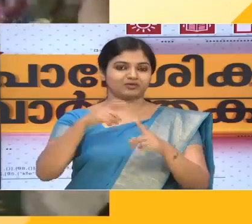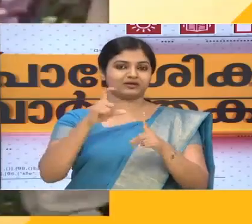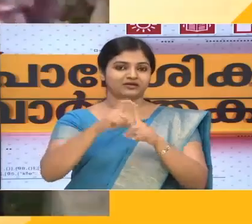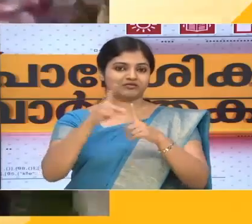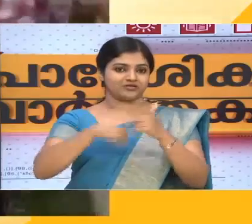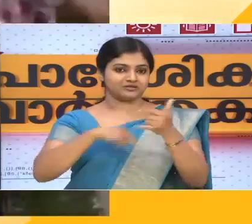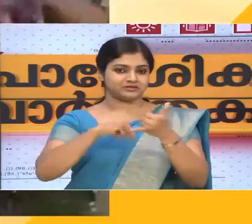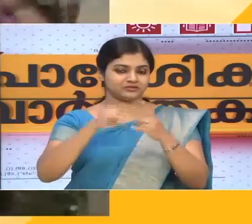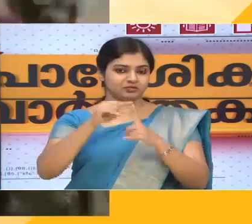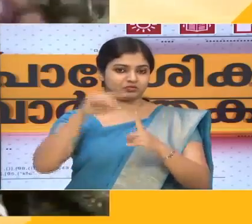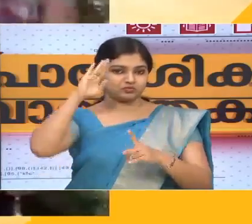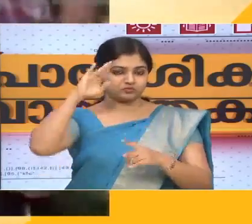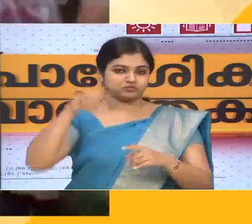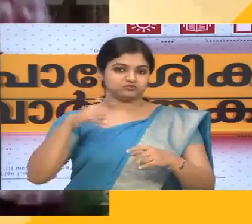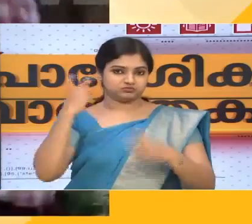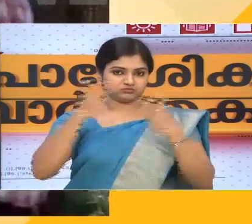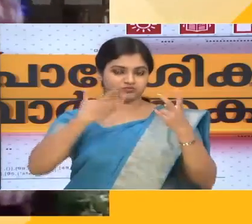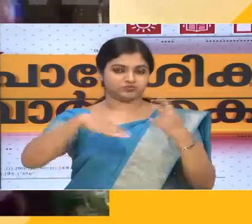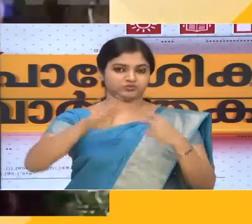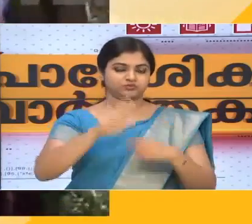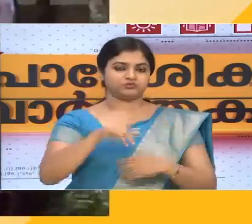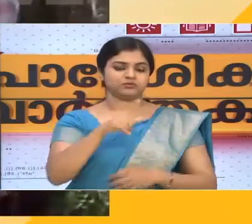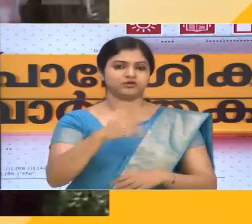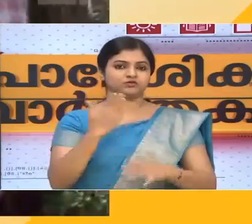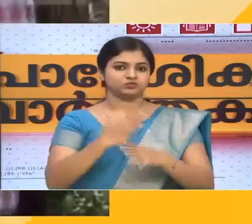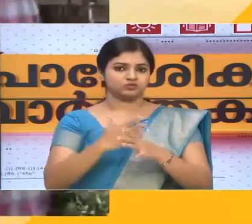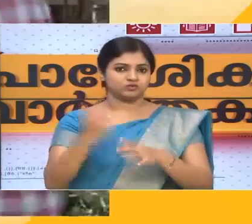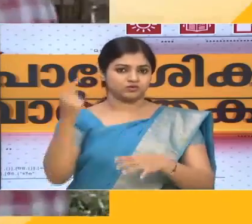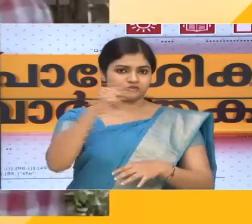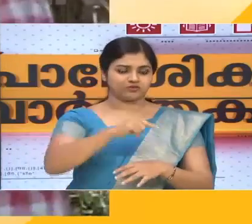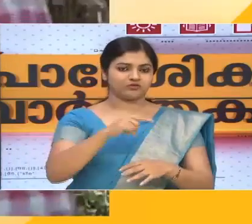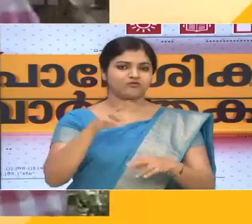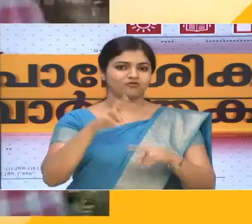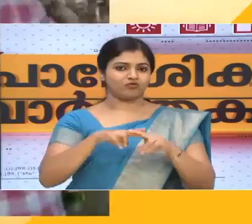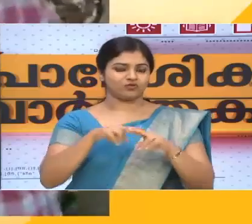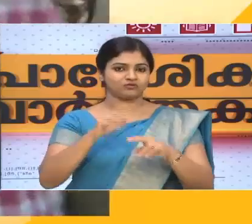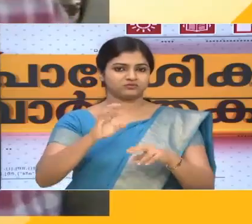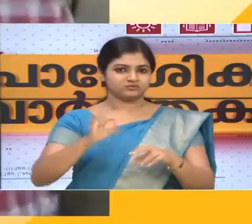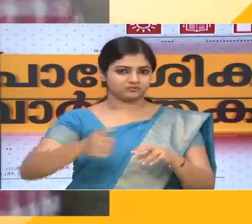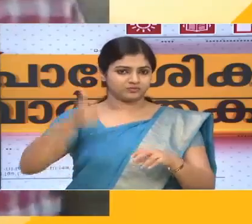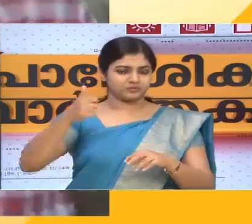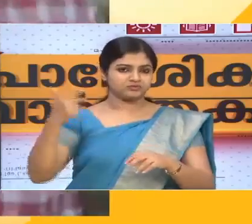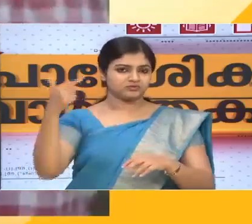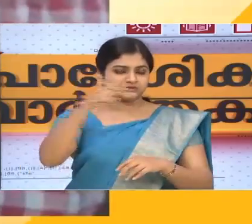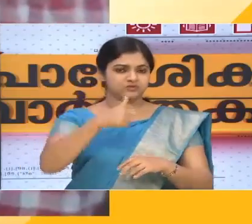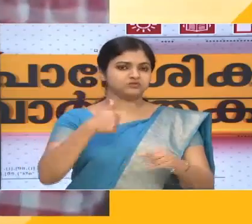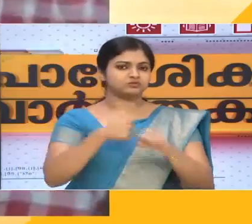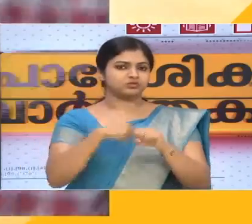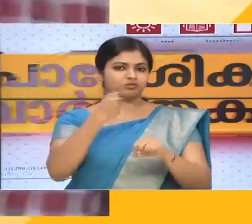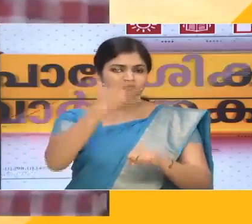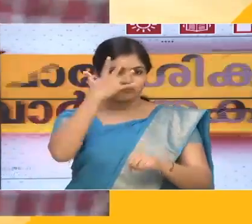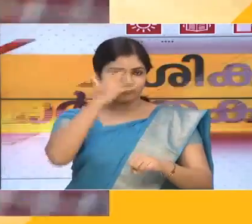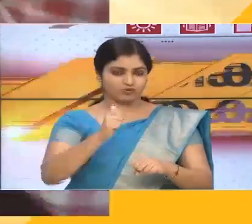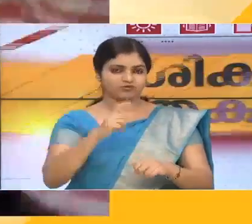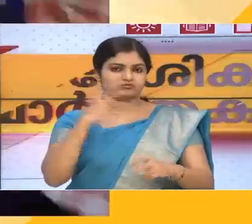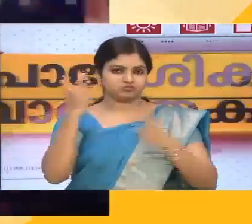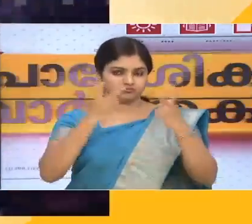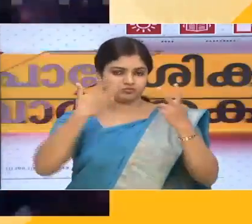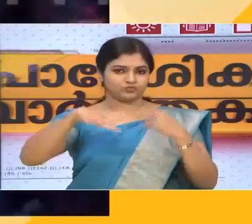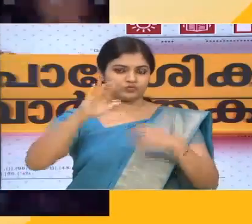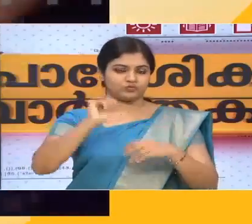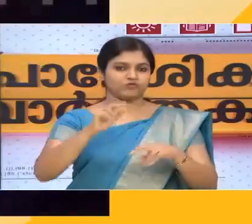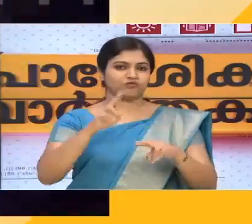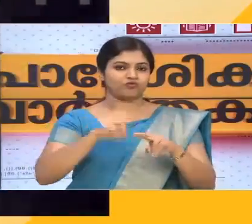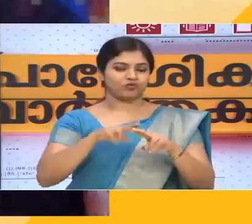കേസന്വേഷണം നടത്തുന്നത്. കൃത്യനിർവഹണത്തിനിടെ ഫോറസ്റ്റ് ഉദ്യോഗസ്ഥനെ മർദ്ദിച്ച താൽക്കാലിക ജീവനക്കാർക്കെതിരെ വകുപ്പുതല നടപടിയെടുക്കണമെന്ന് വനംവകുപ്പ് ജീവനക്കാരുടെ സംഘടനയായ